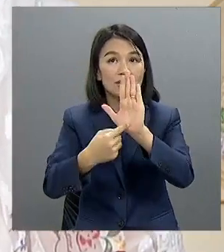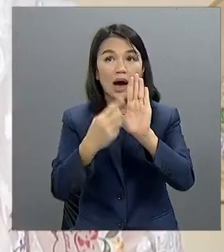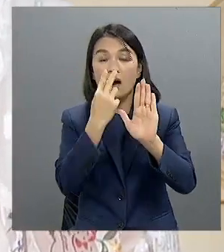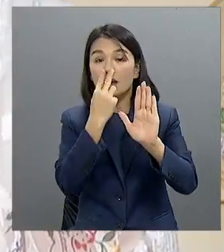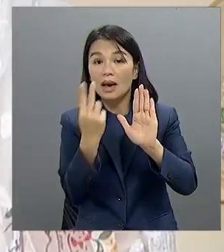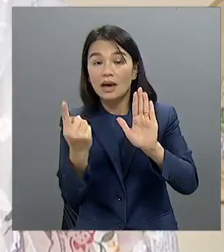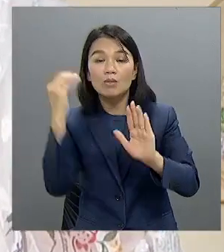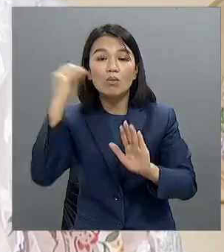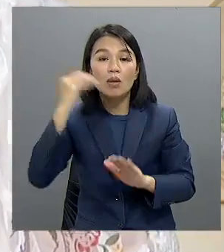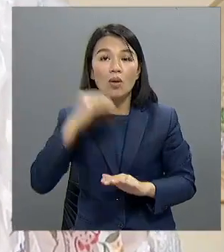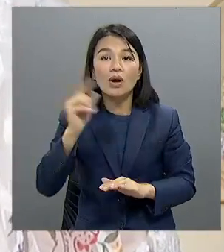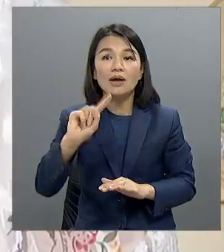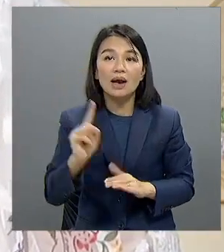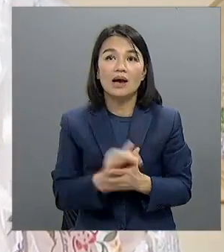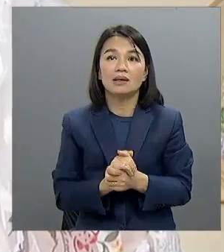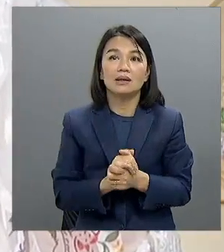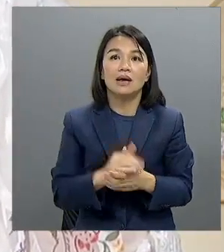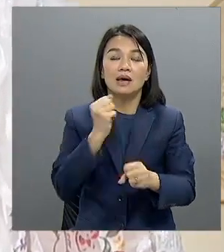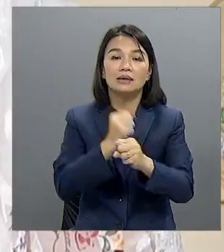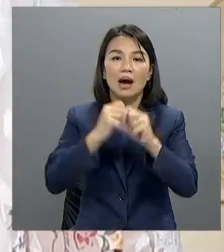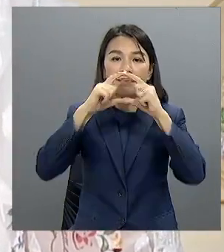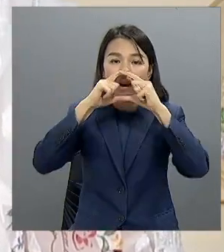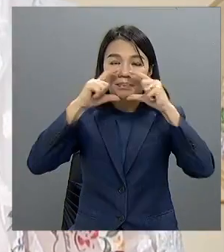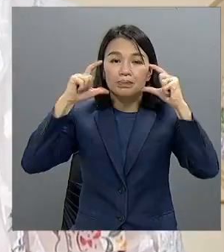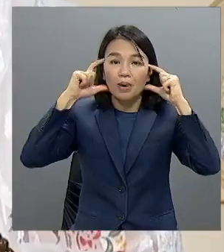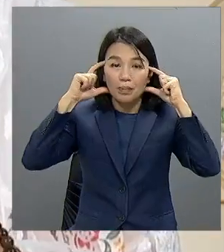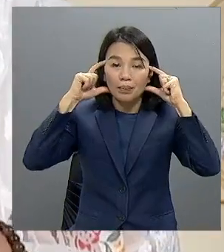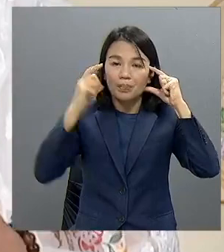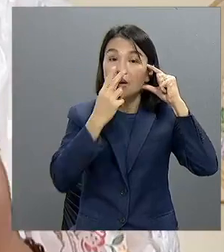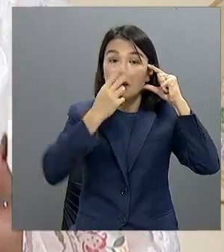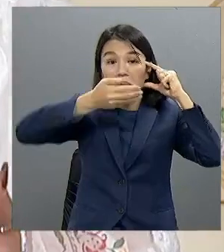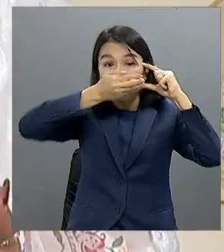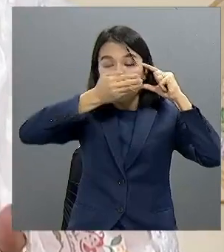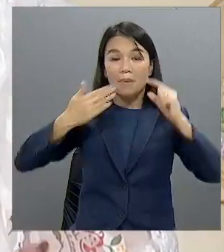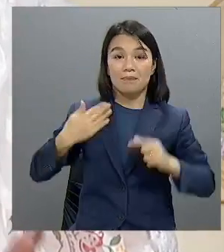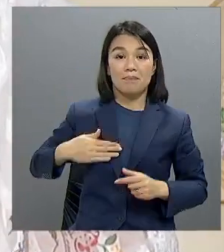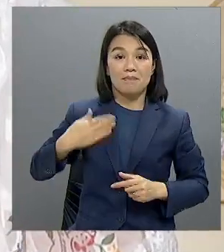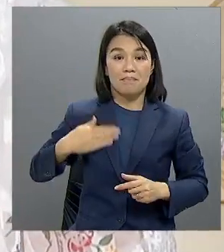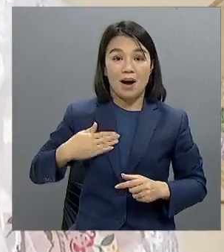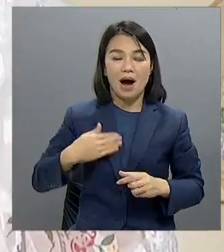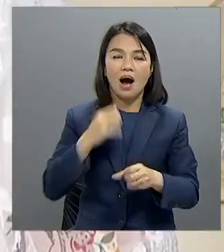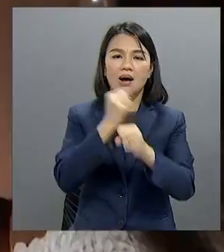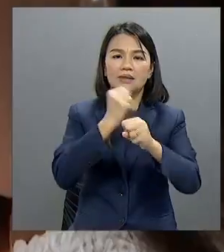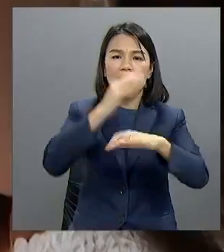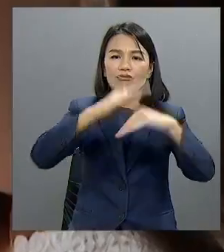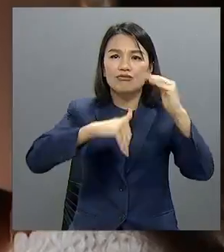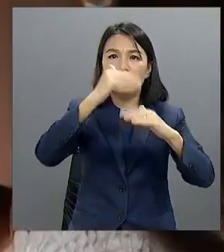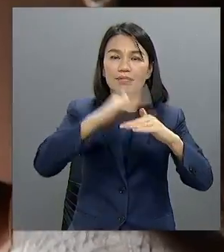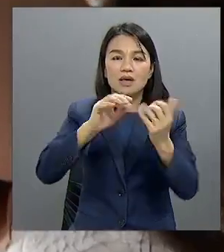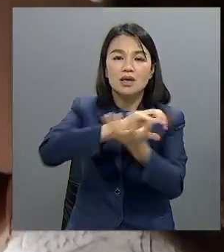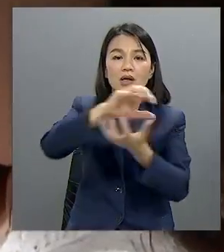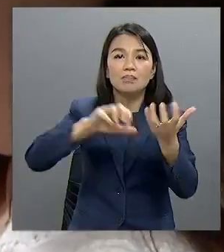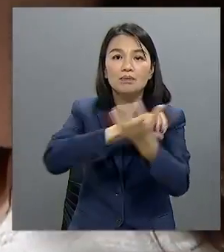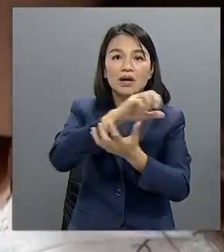คือตัวแมสหน้ากากผ้านะคะเพราะว่ามันเป็นงานฝีมือที่เอามาผสมผสานกับสิ่งที่เรา